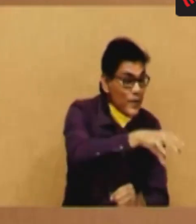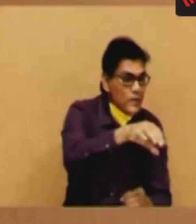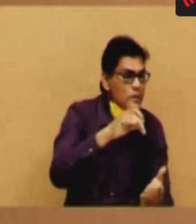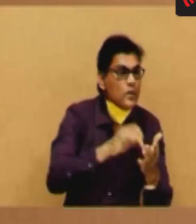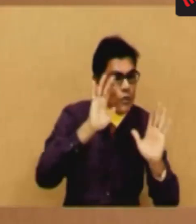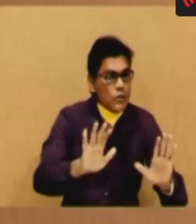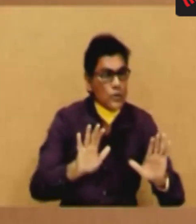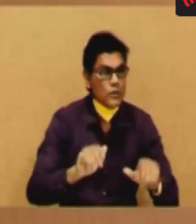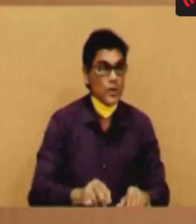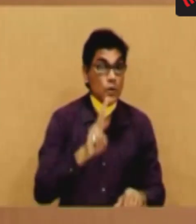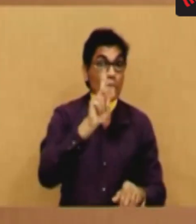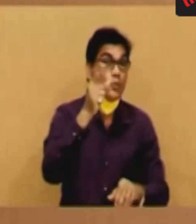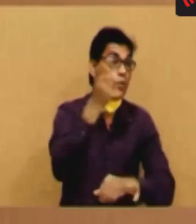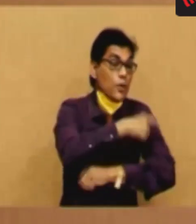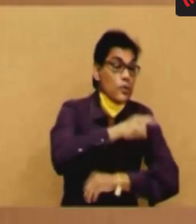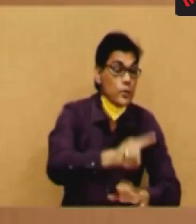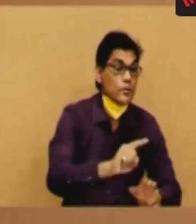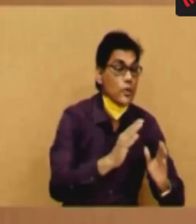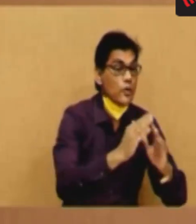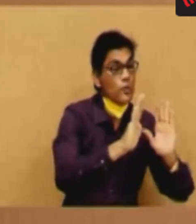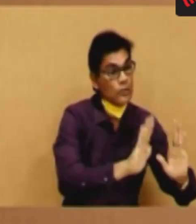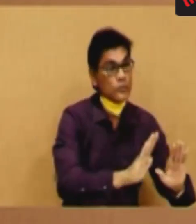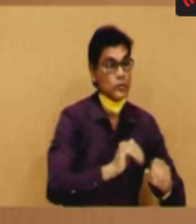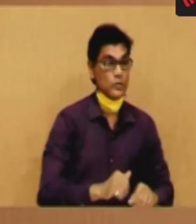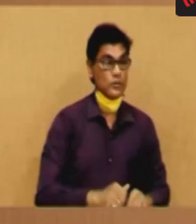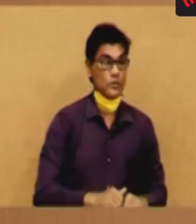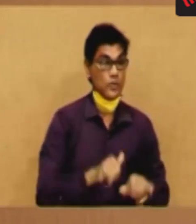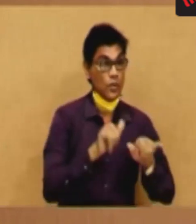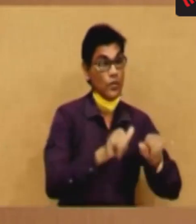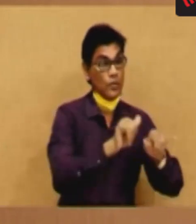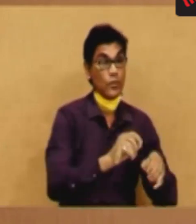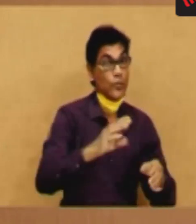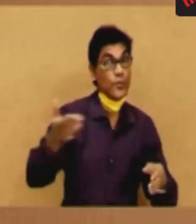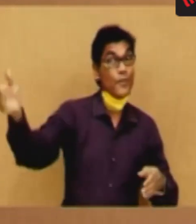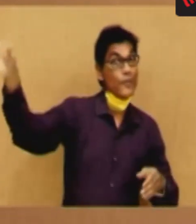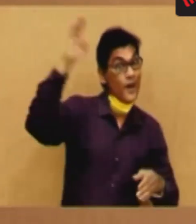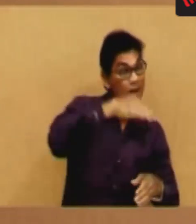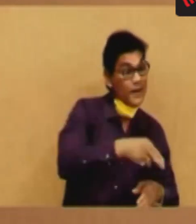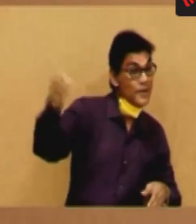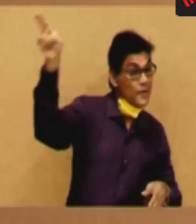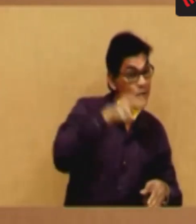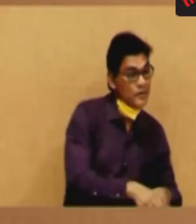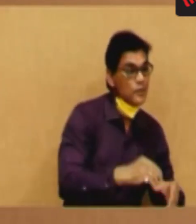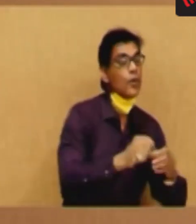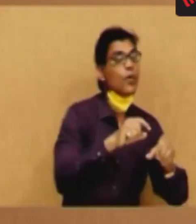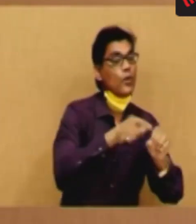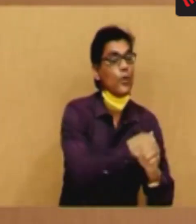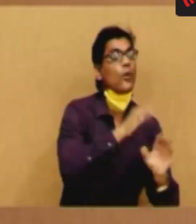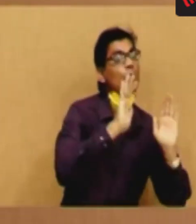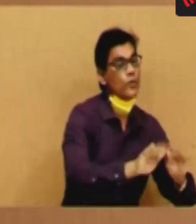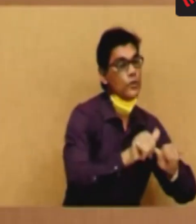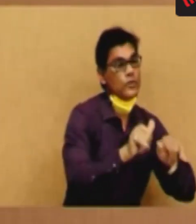କରିଛେ ସେଠି 21 ଦିନର ଅବଧି ପର୍ଯ୍ୟନ୍ତ କ୍ୱାରେଣ୍ଟାଇନ୍ ସେଣ୍ଟରରେ ବାହାରୁ ଫେରୁଥିବା ଭାଇ ଭଉଣୀମାନଙ୍କୁ ରଖାଯାଉଛି